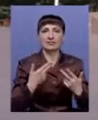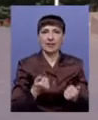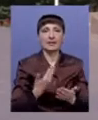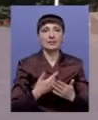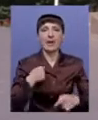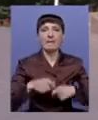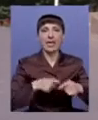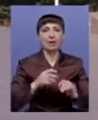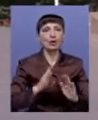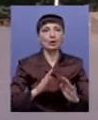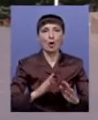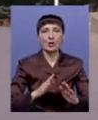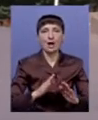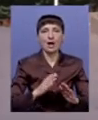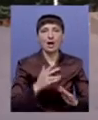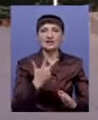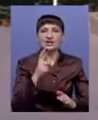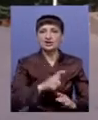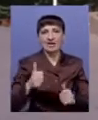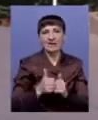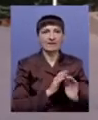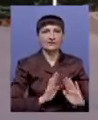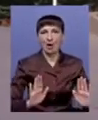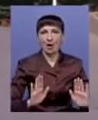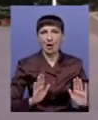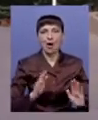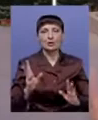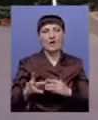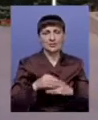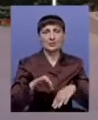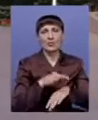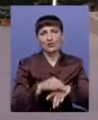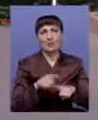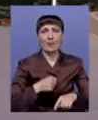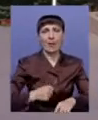Например, бегаю только вот не более там 3 человек. В основном мы бегаем с мужем или с подругой.